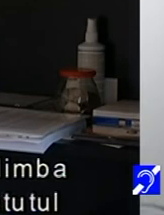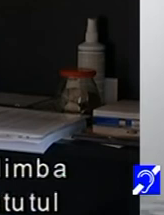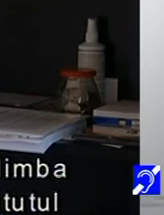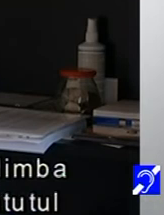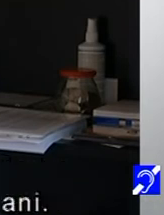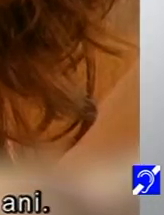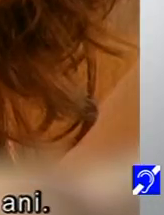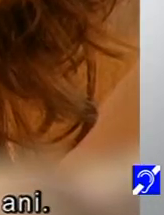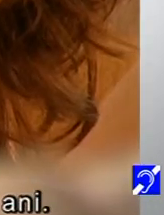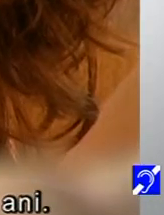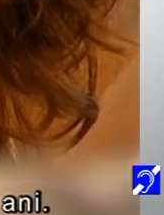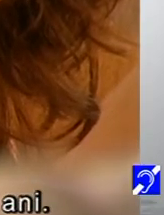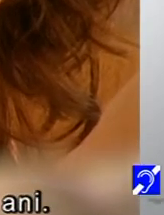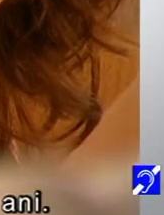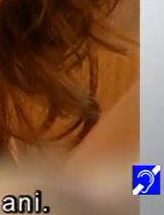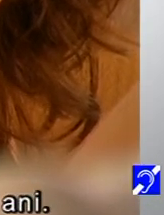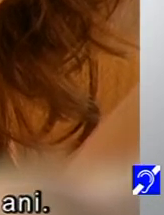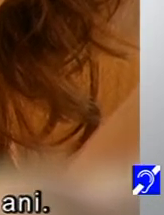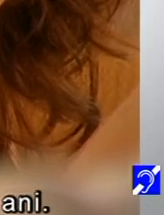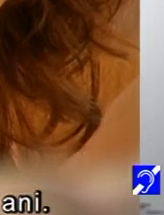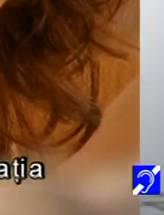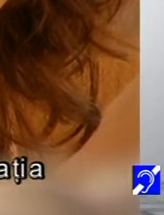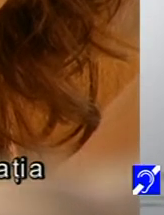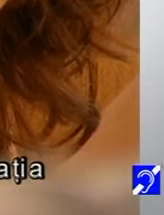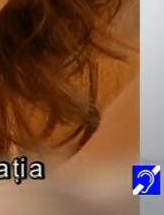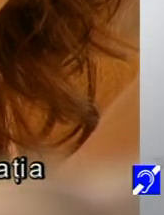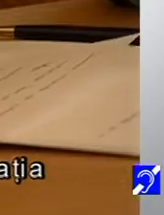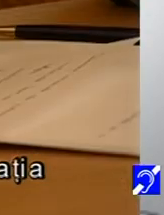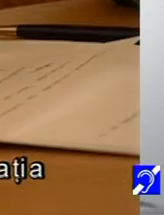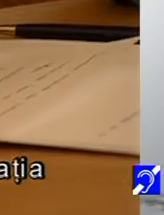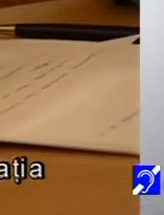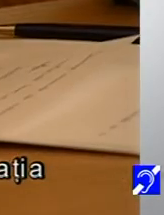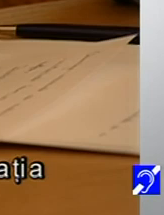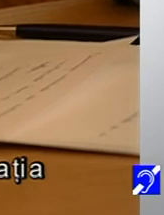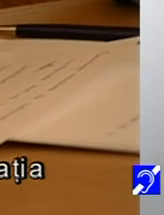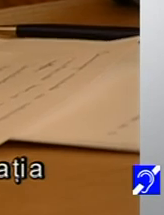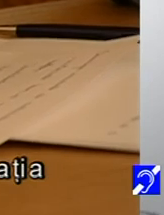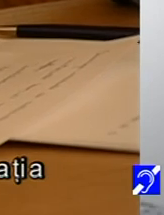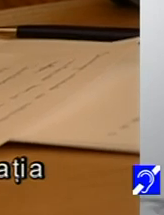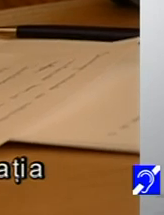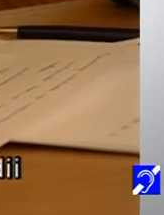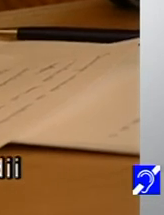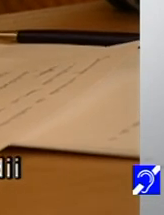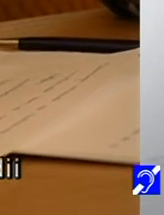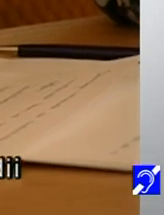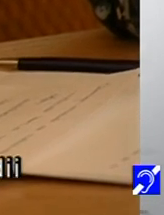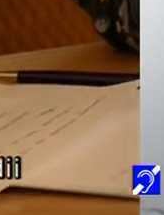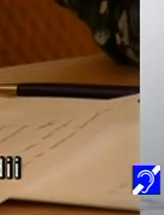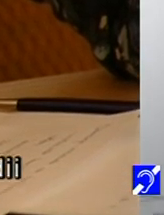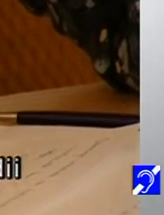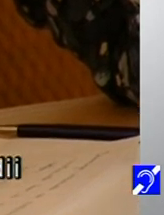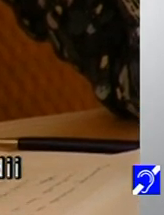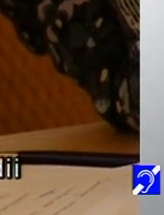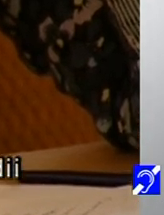Sprache hat seinen Statut nicht verloren während der letzten 10, 15 Jahre. Uns interessiert dann die Kontakte zu